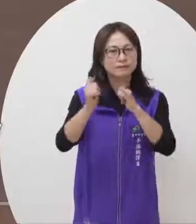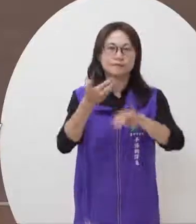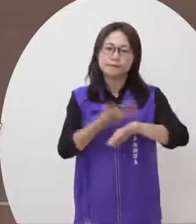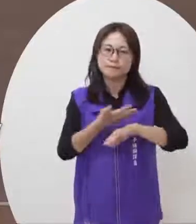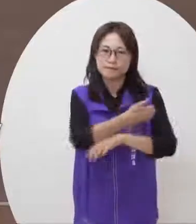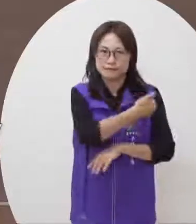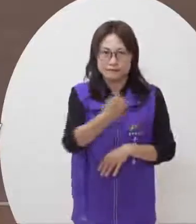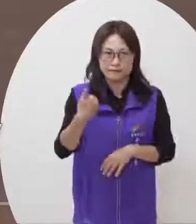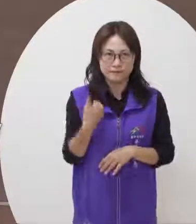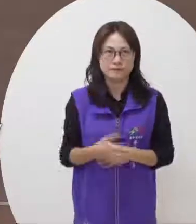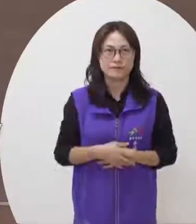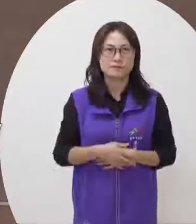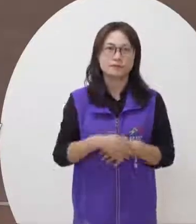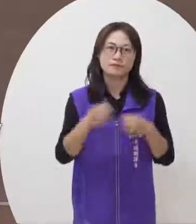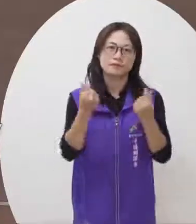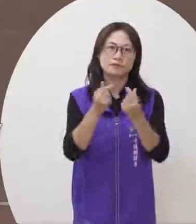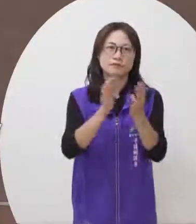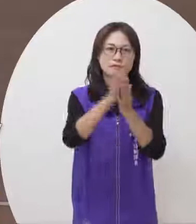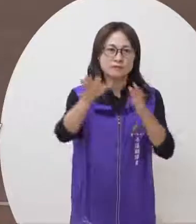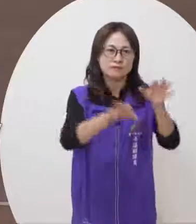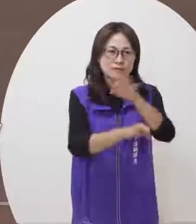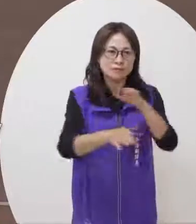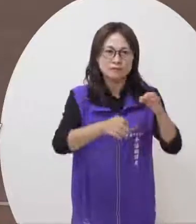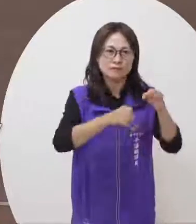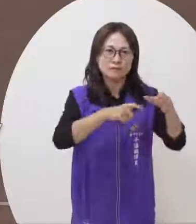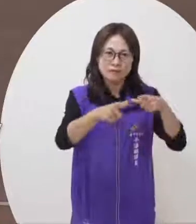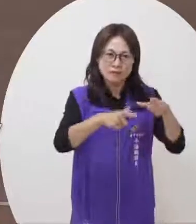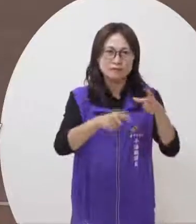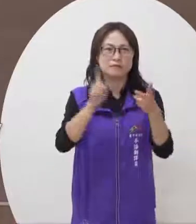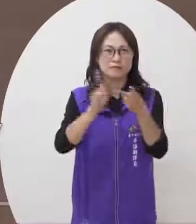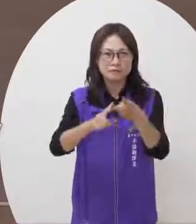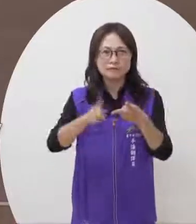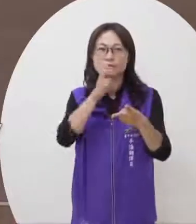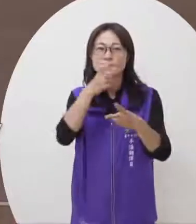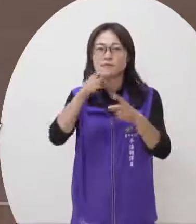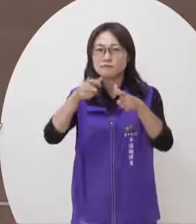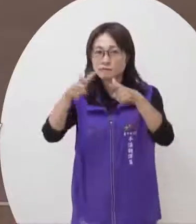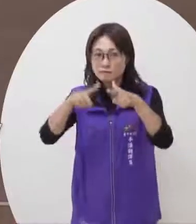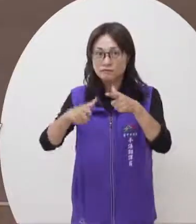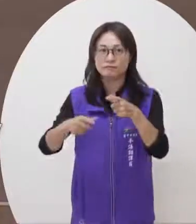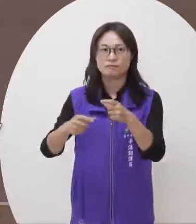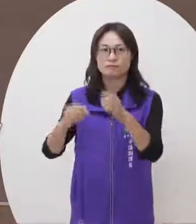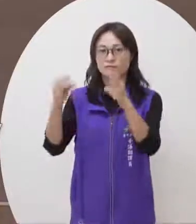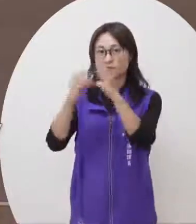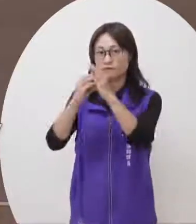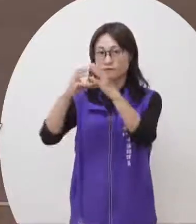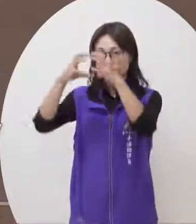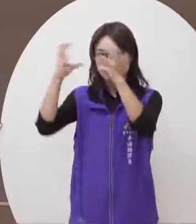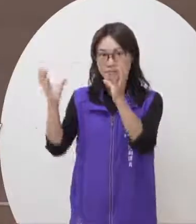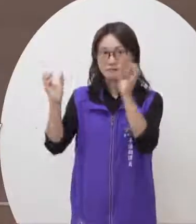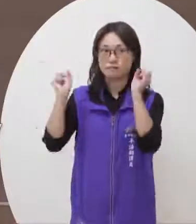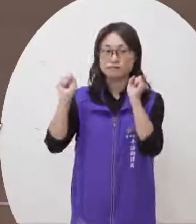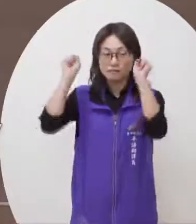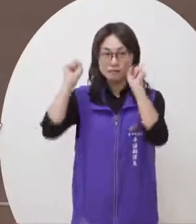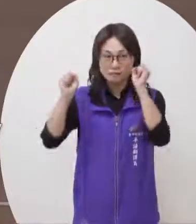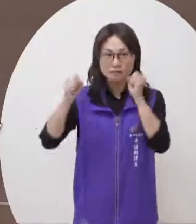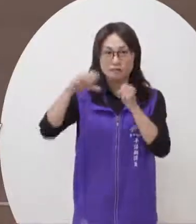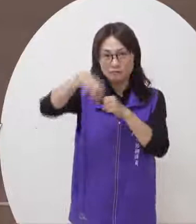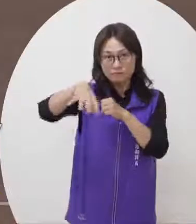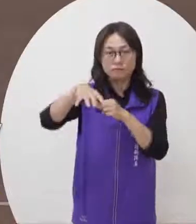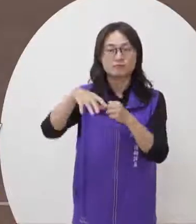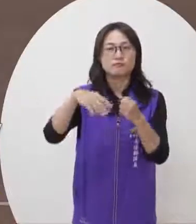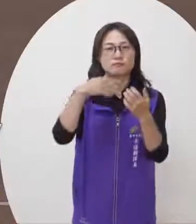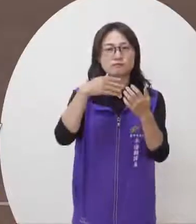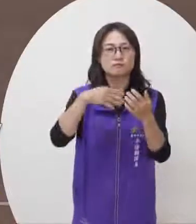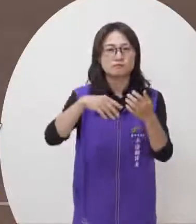心、中央公园、绿美图、巨蛋。这个中央中台湾电影中心国际